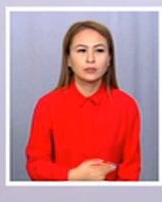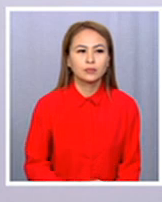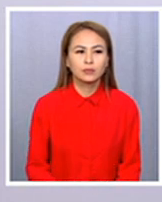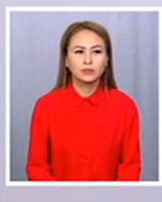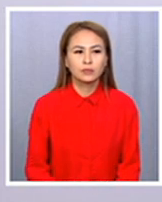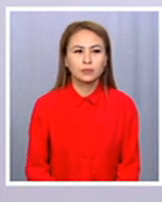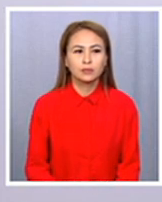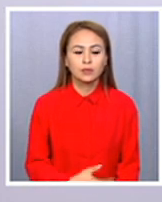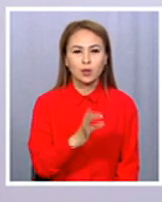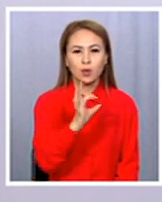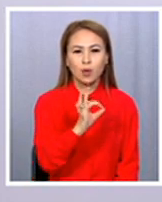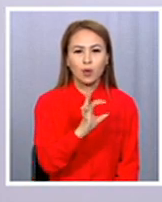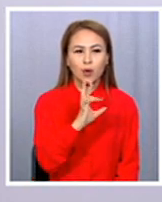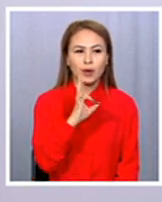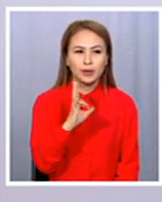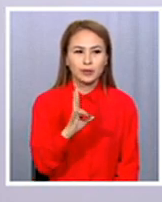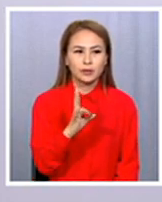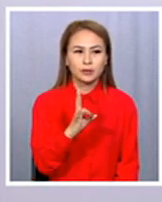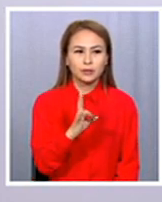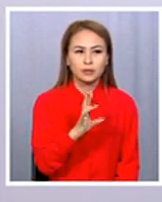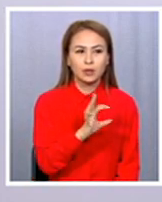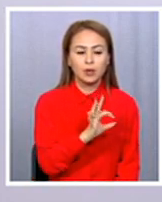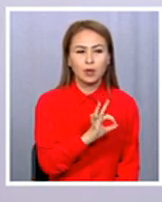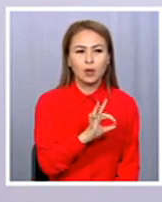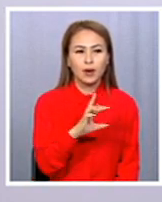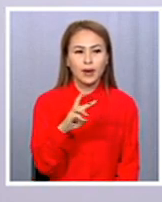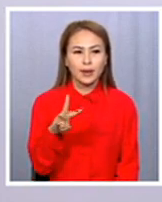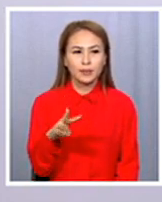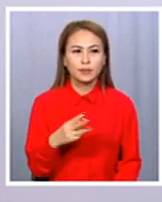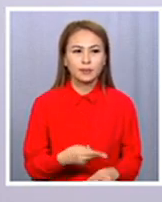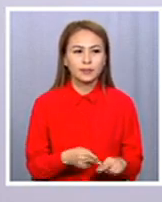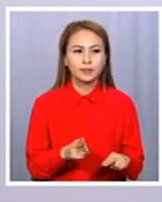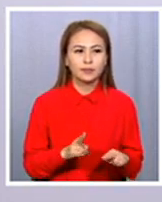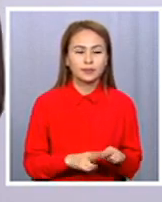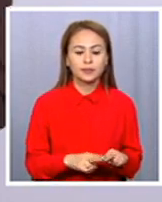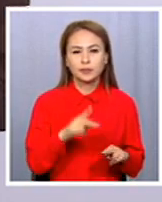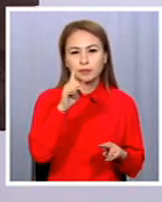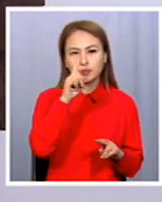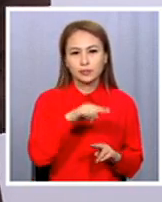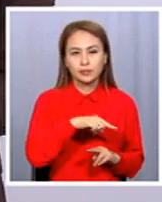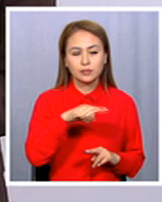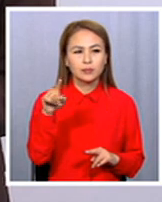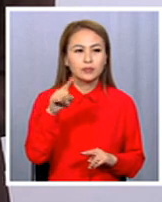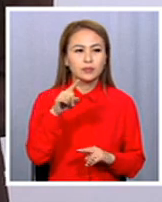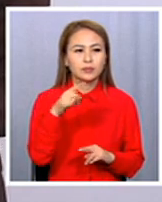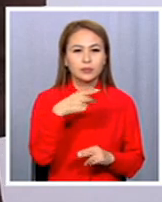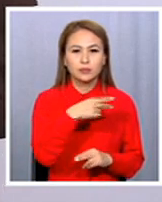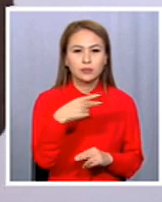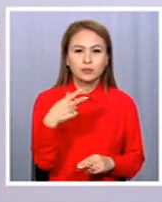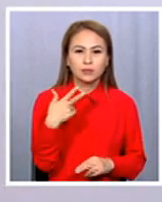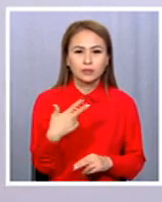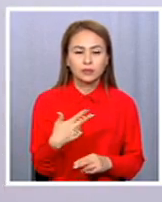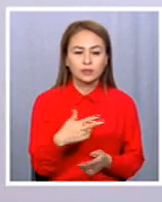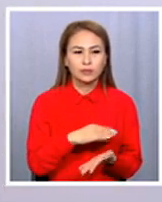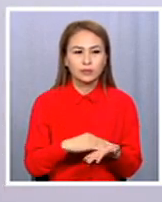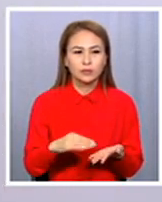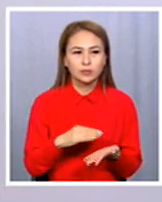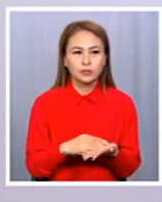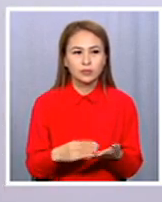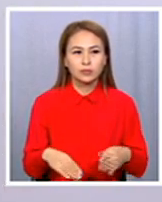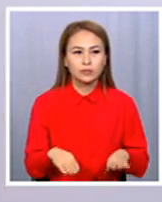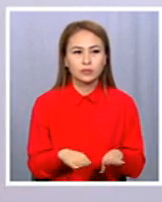О, Н және О, М деген екі сәуле арқылы тең үш бөлікке бөлейік. Енді бұл жерде түсінікті